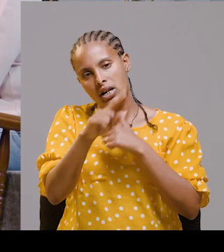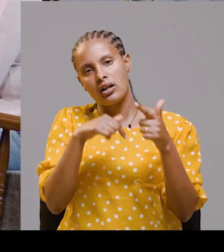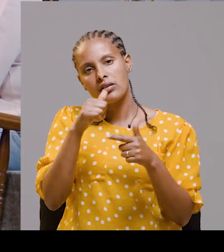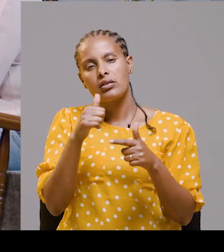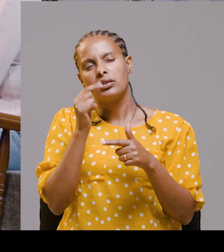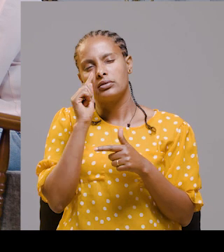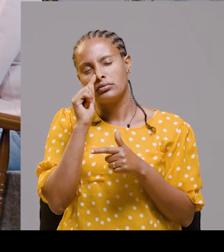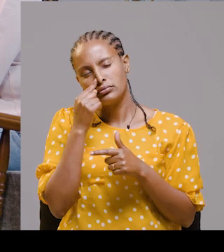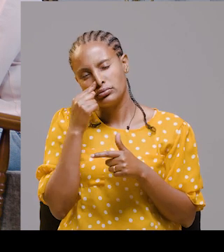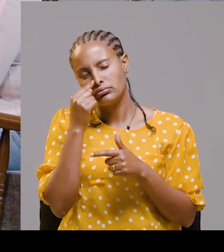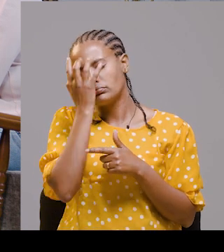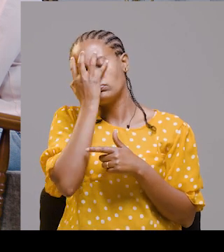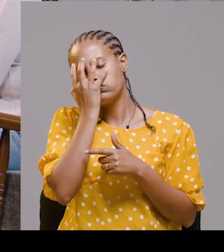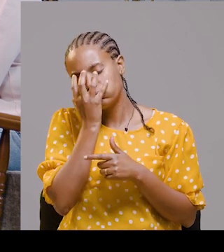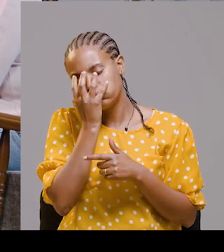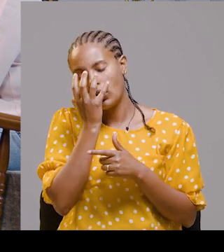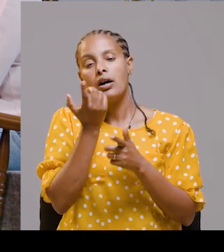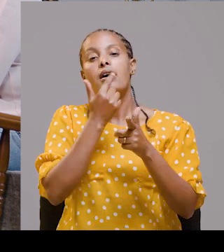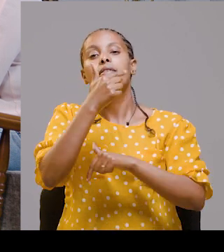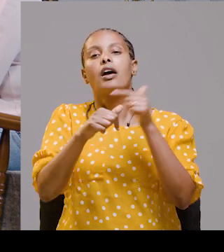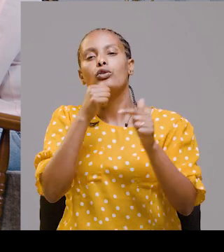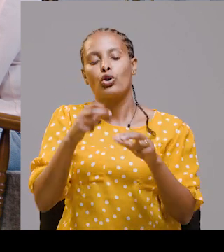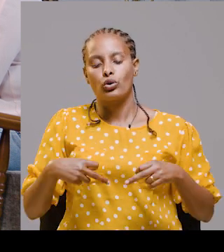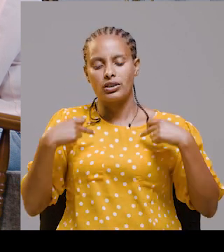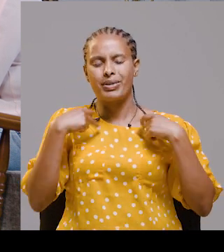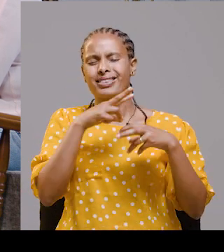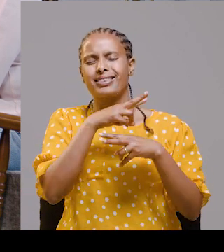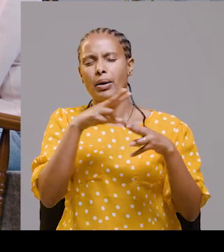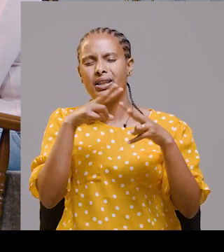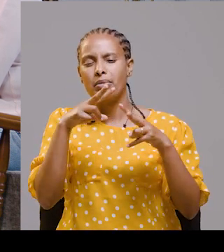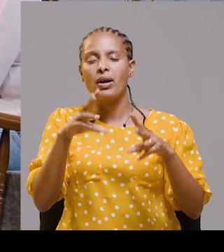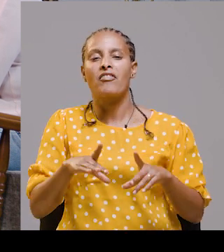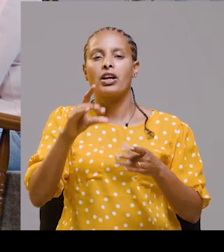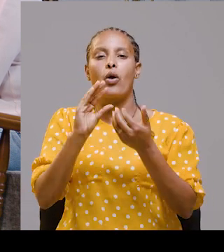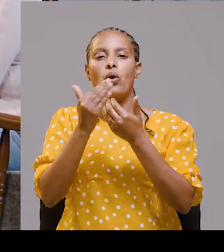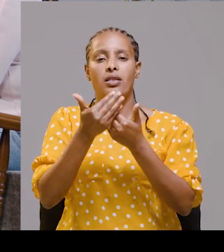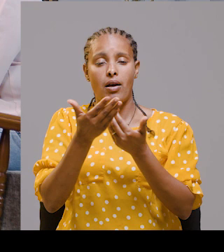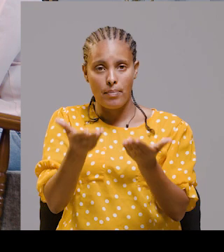እነ ዲፕሬሽን ወደ እነ ፒቲኤስዲ እንዳይሄዱ ህይወታቸው በጣም በከፍተኛ ሁኔታ